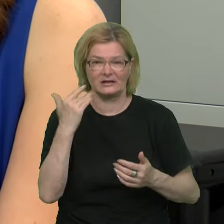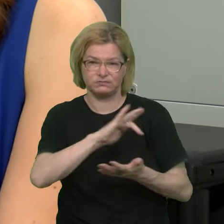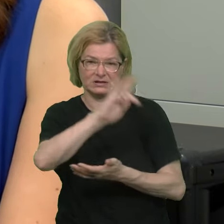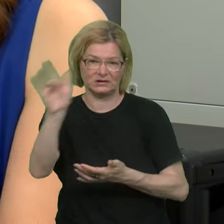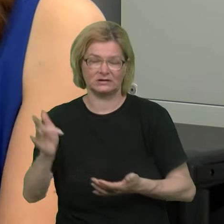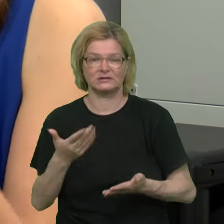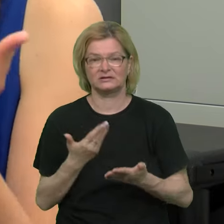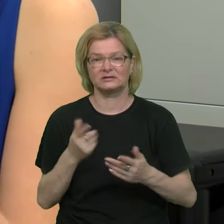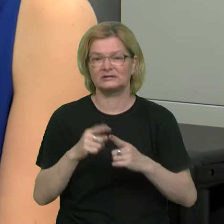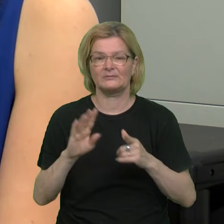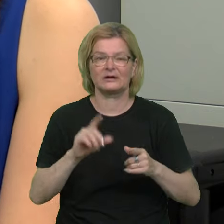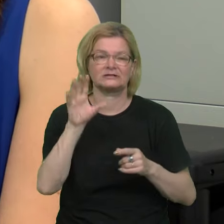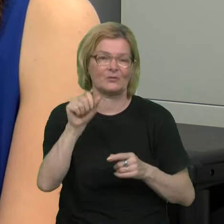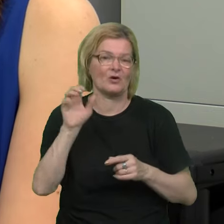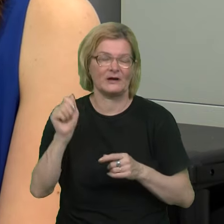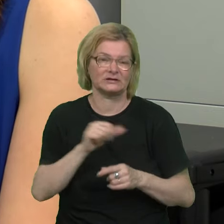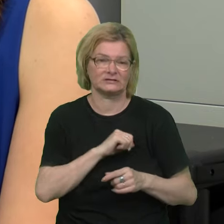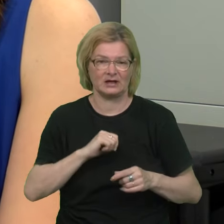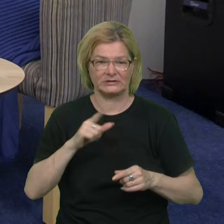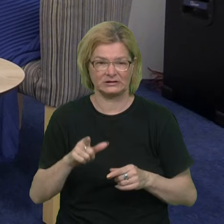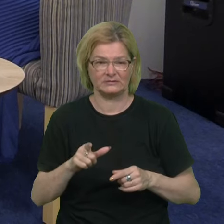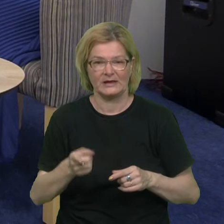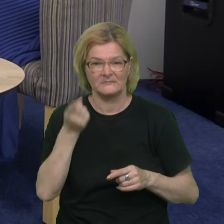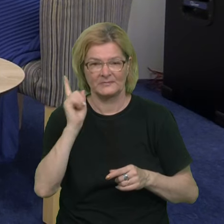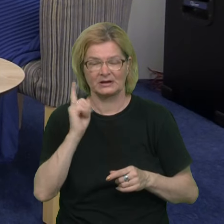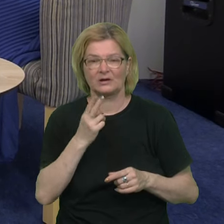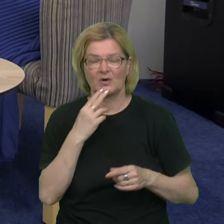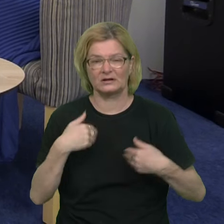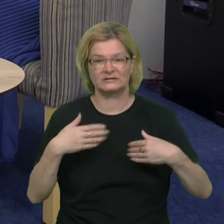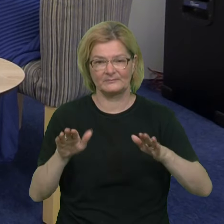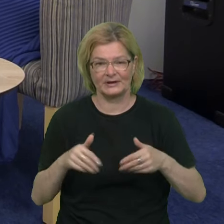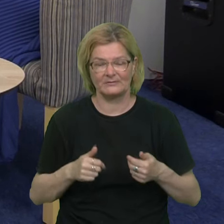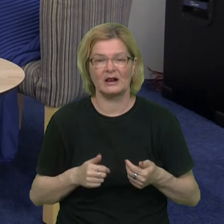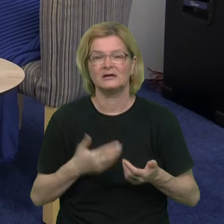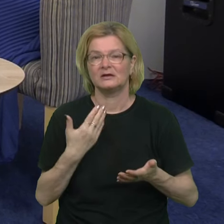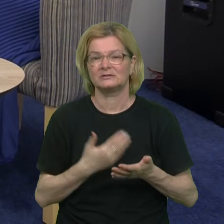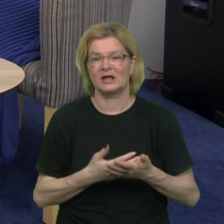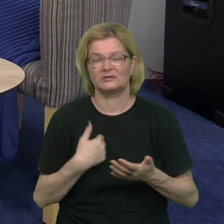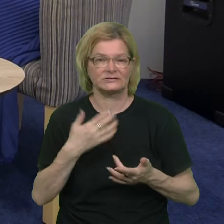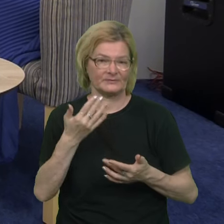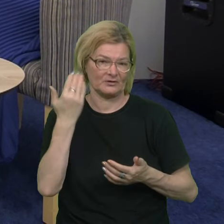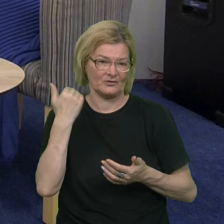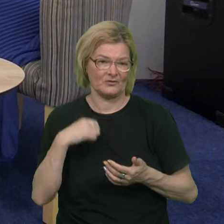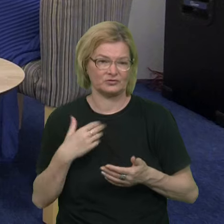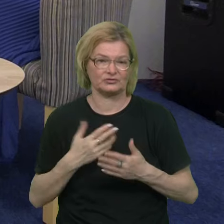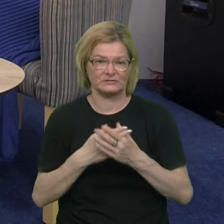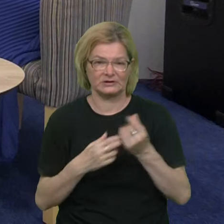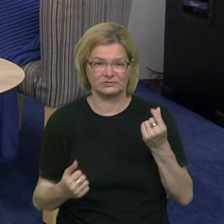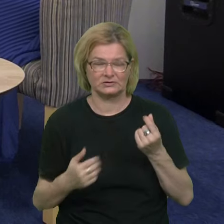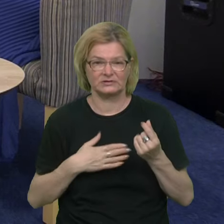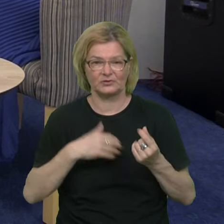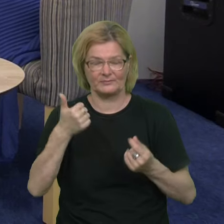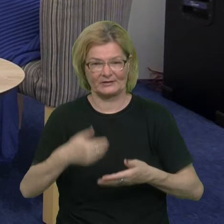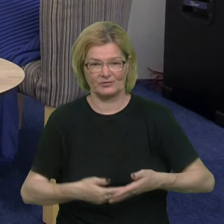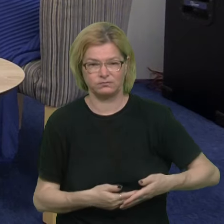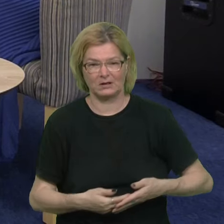gdje me nije bilo i nema kojih se tema nisam doticala, samim time i prijetnja koje sam primala, tako da sam prije par godina,